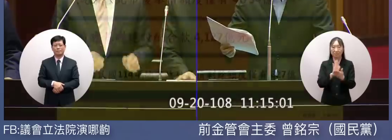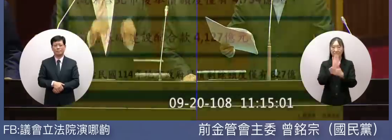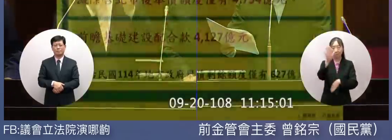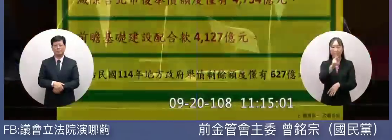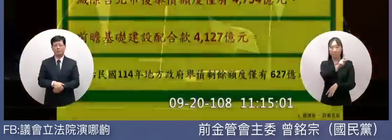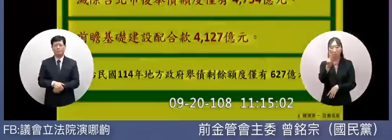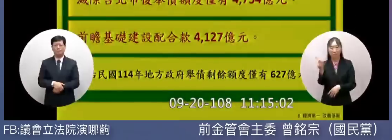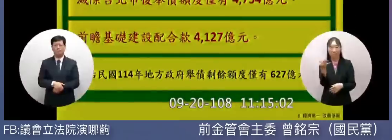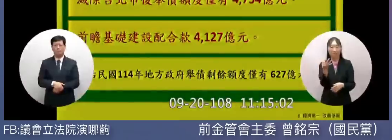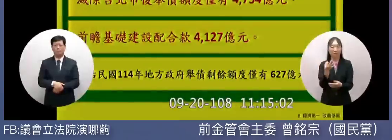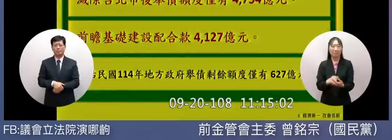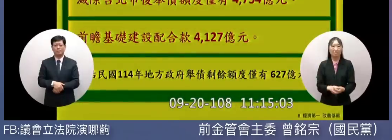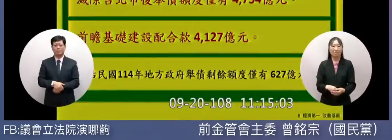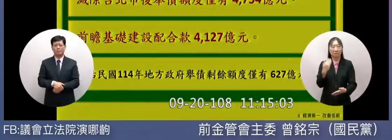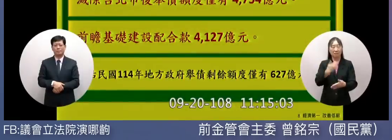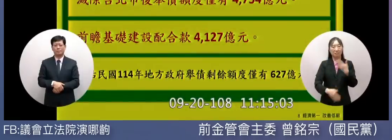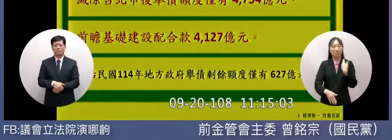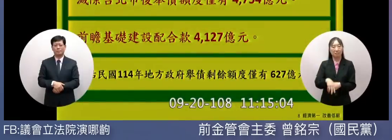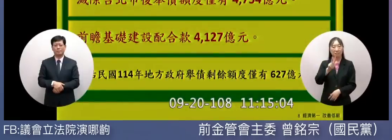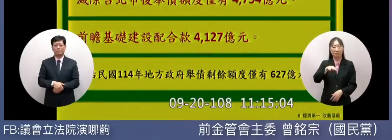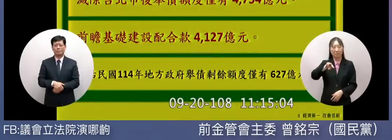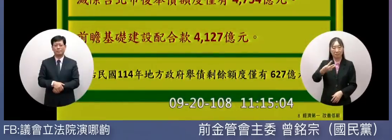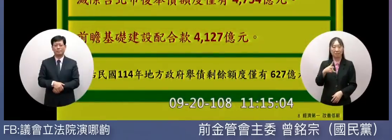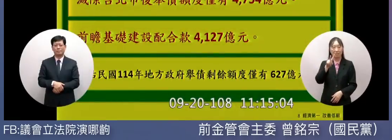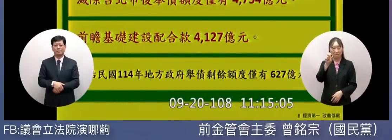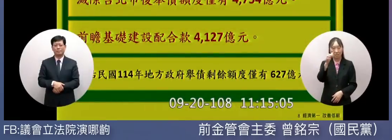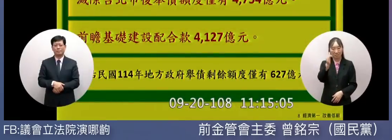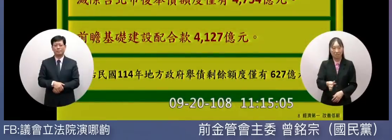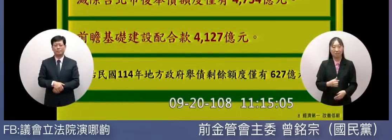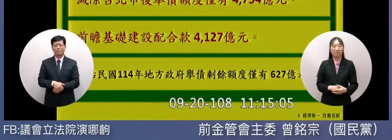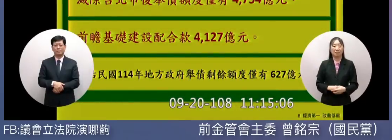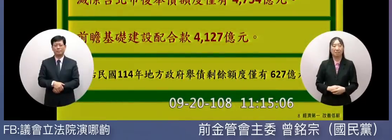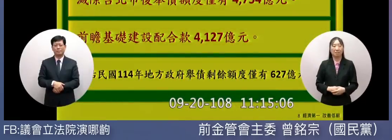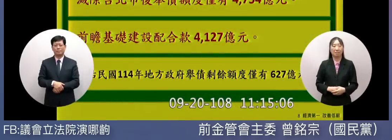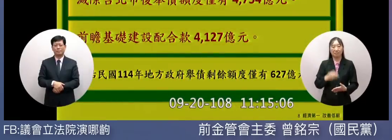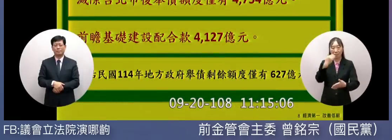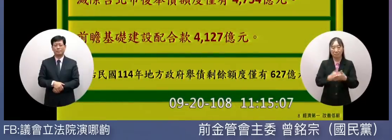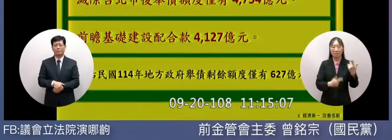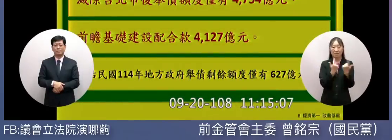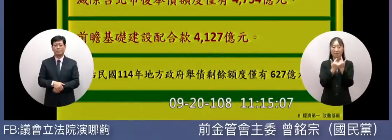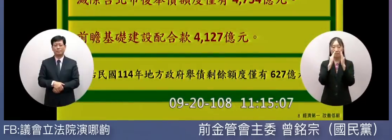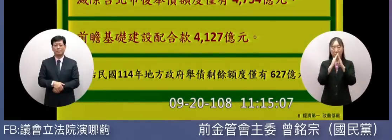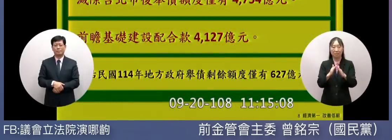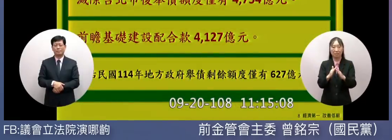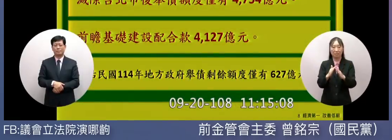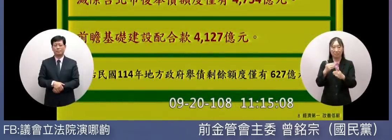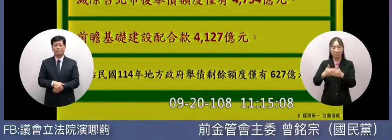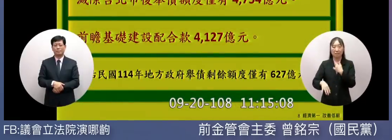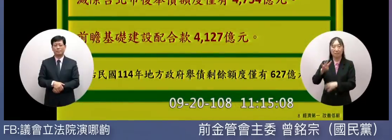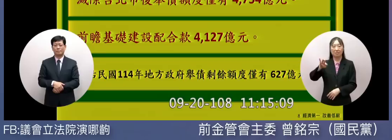举债额度只有剩下7325亿，扣除台北市只剩